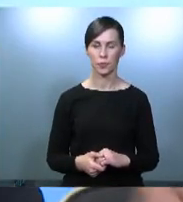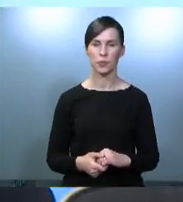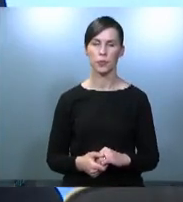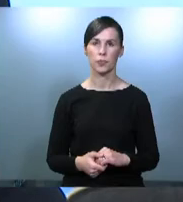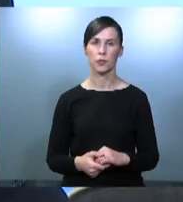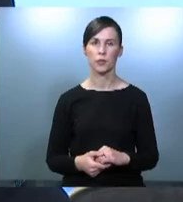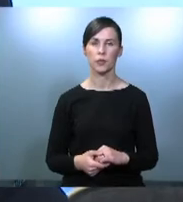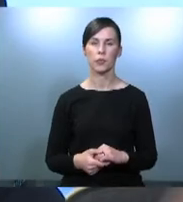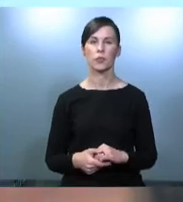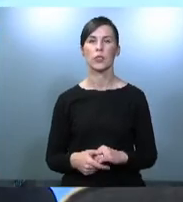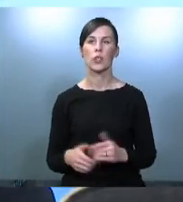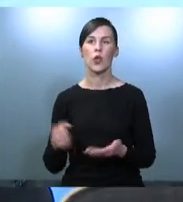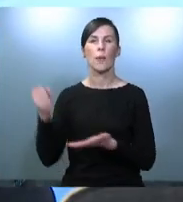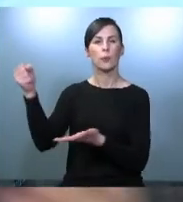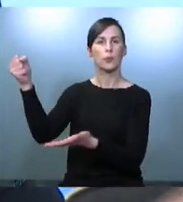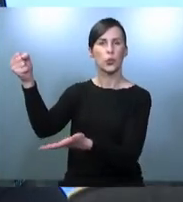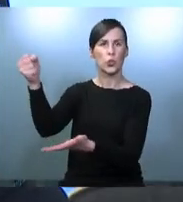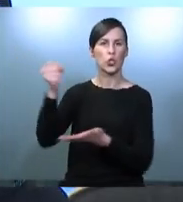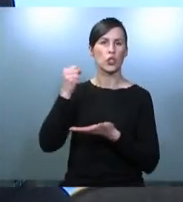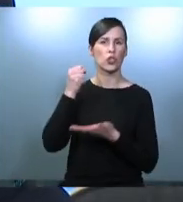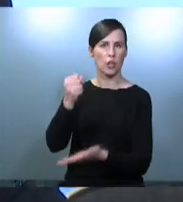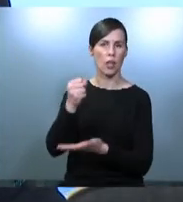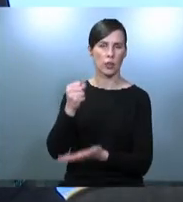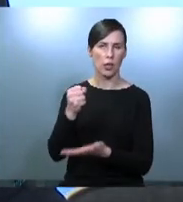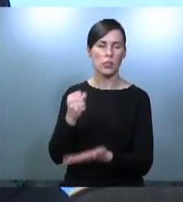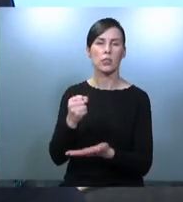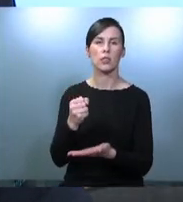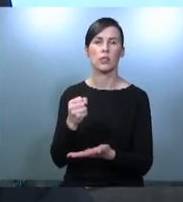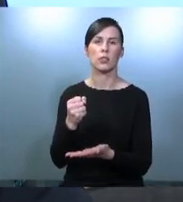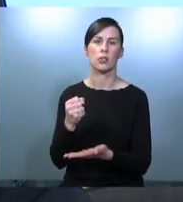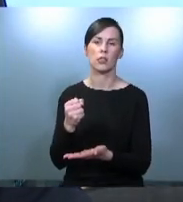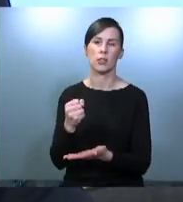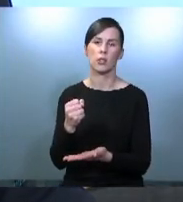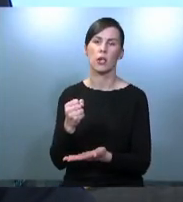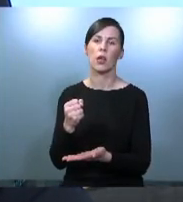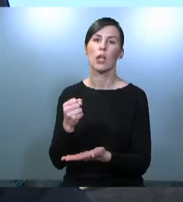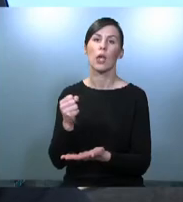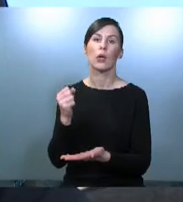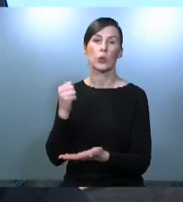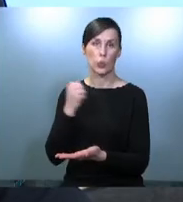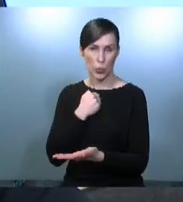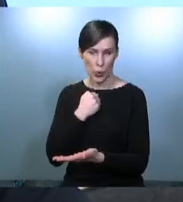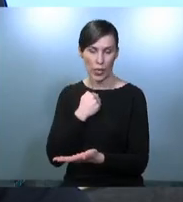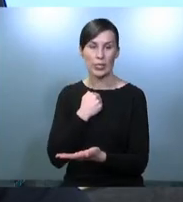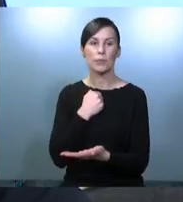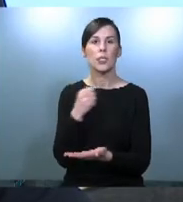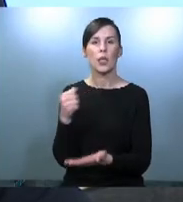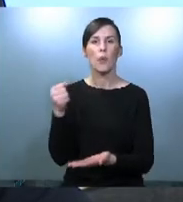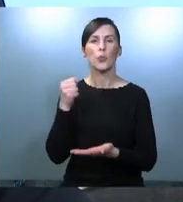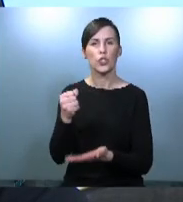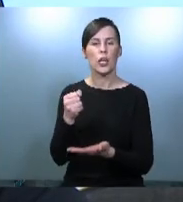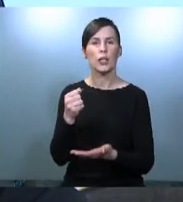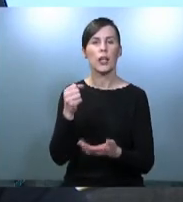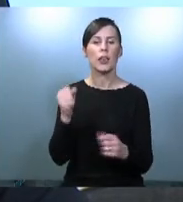su biudžetiniais skaičiais, su atitinkamų investicijomis iki eilinio gyventojo. Ir mes matom, kad reikalinga